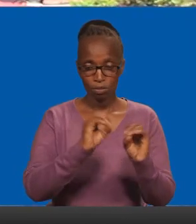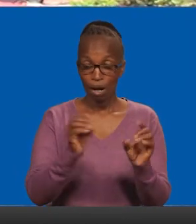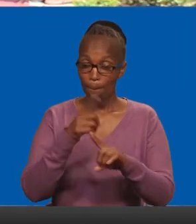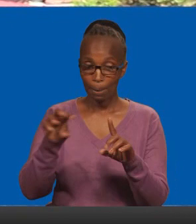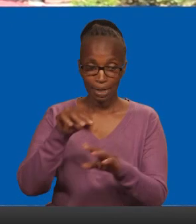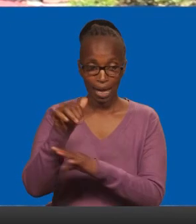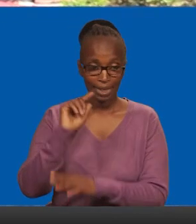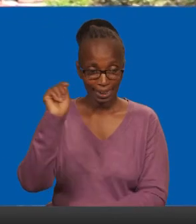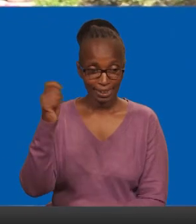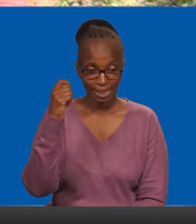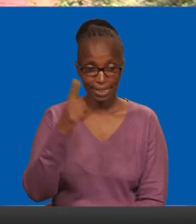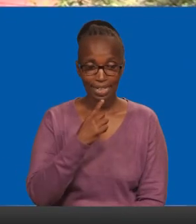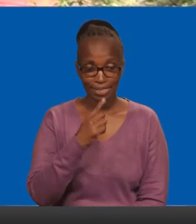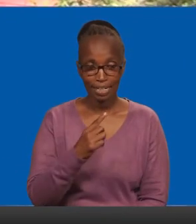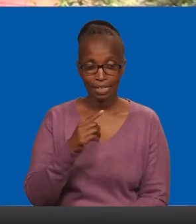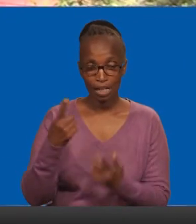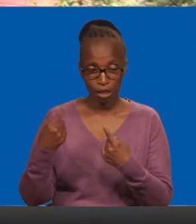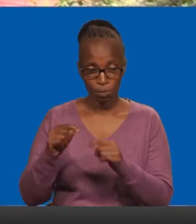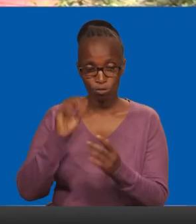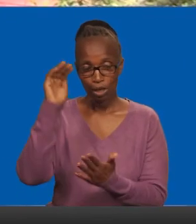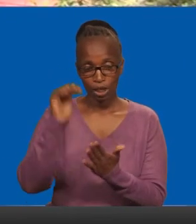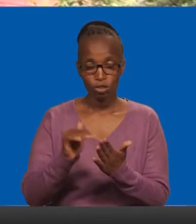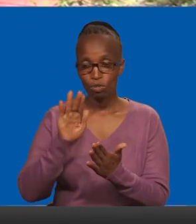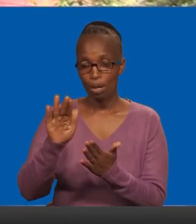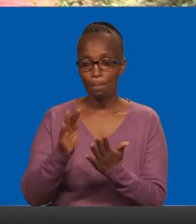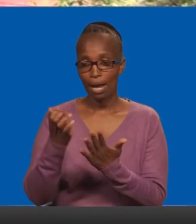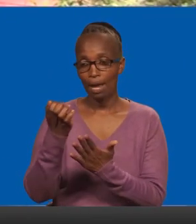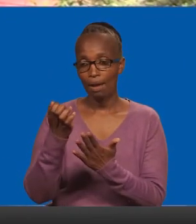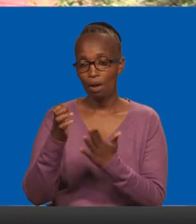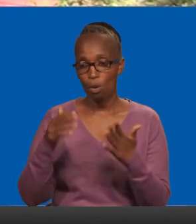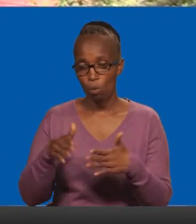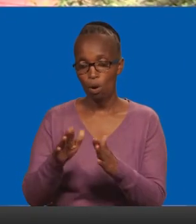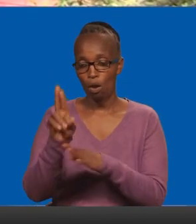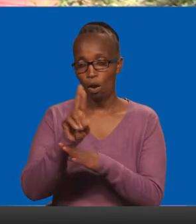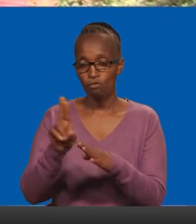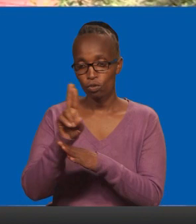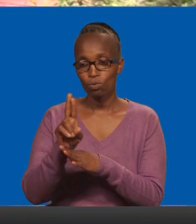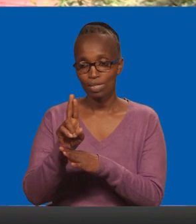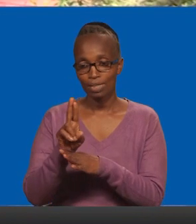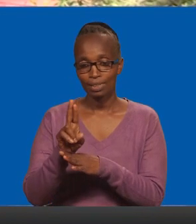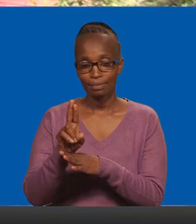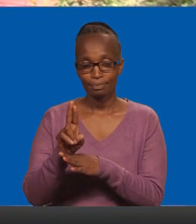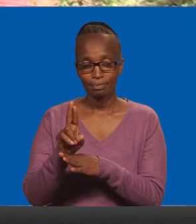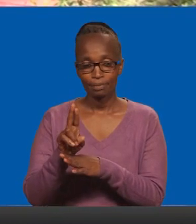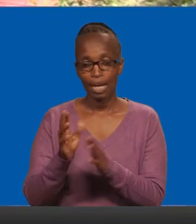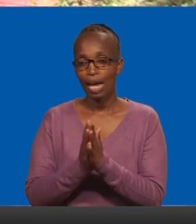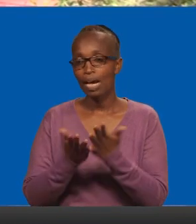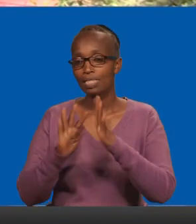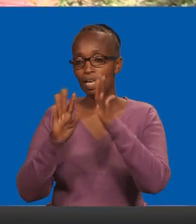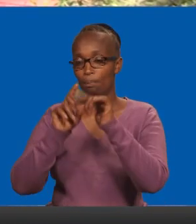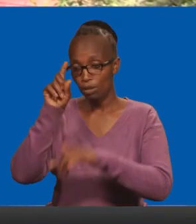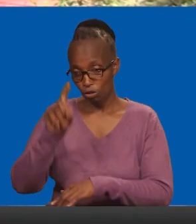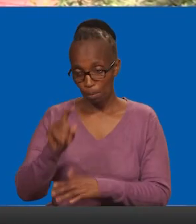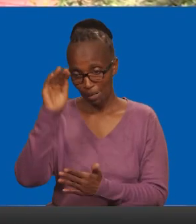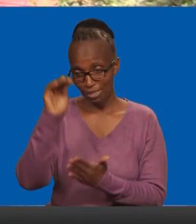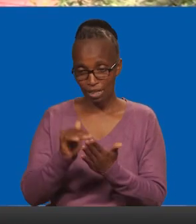hali ya uchumi humu nchini. Sherehe lazima ipungue, kwa sababu ikifika mahali una sherehe mpaka unaanza kuumia mwenyewe,